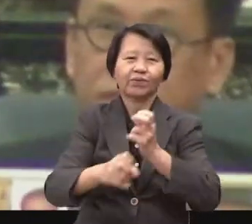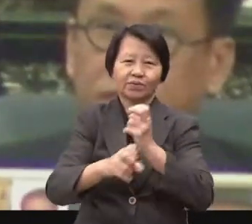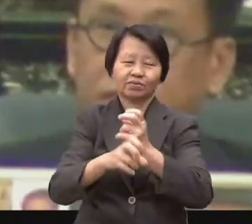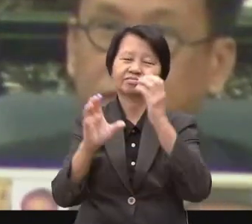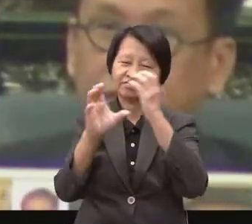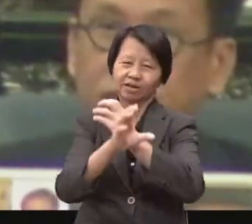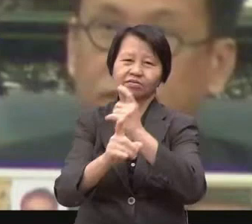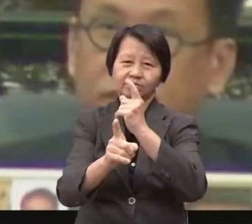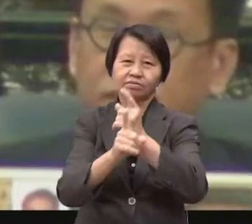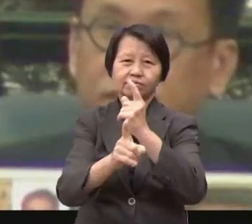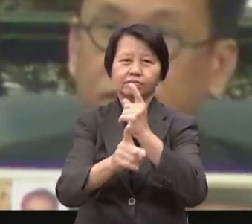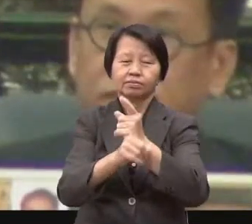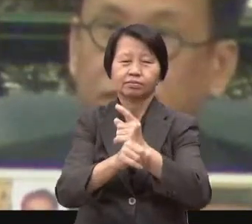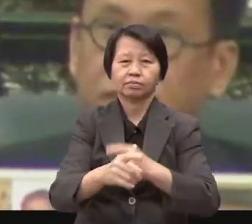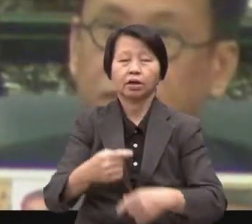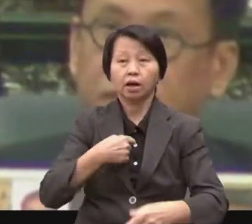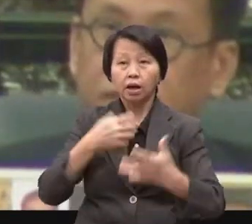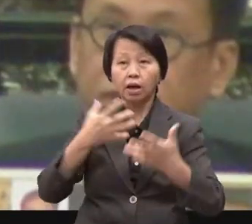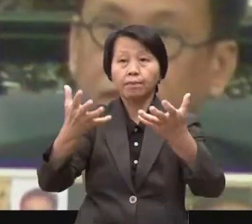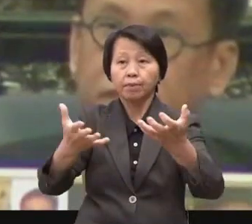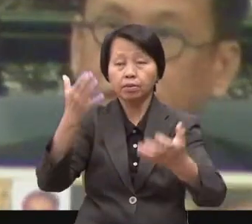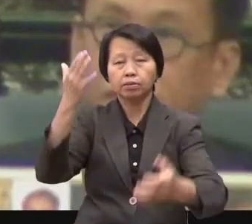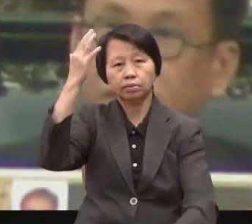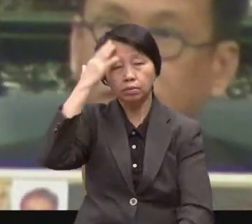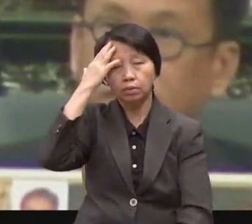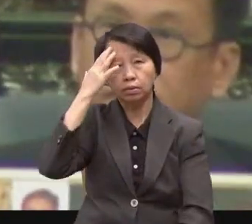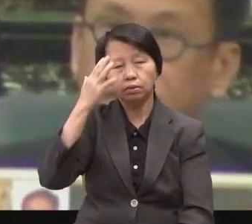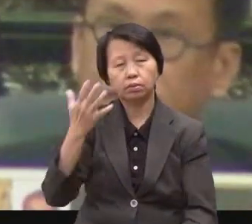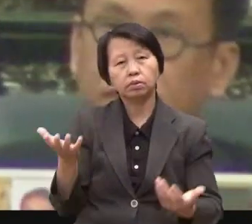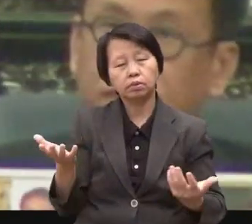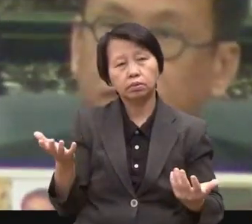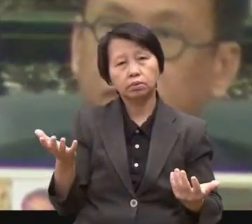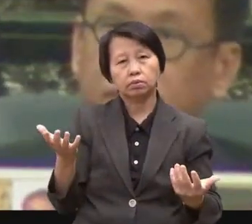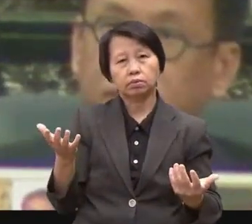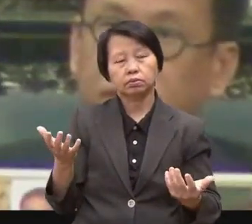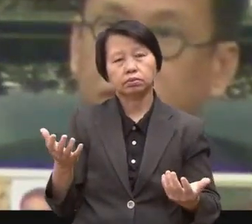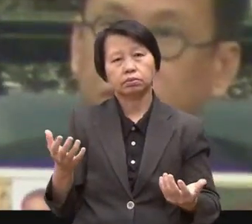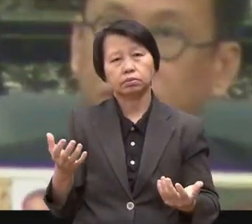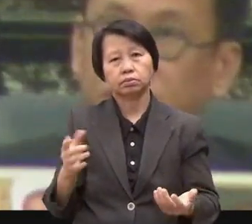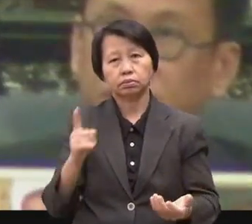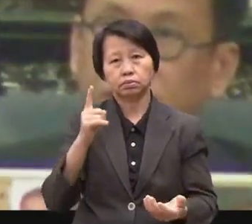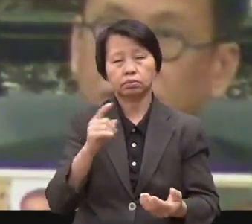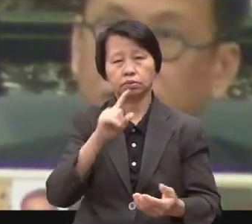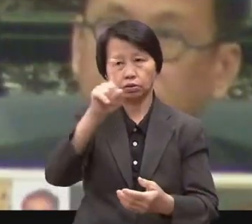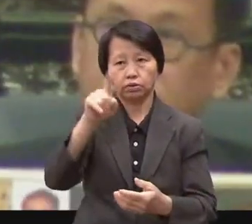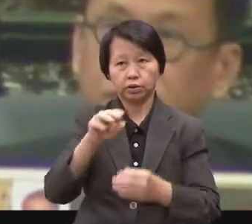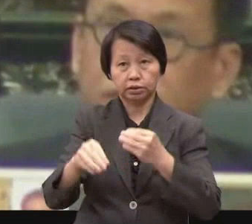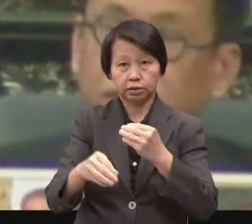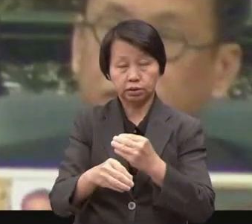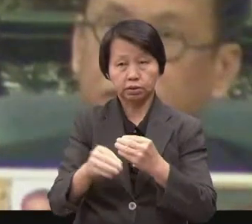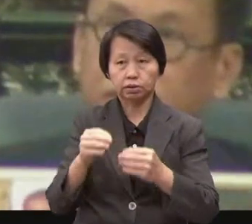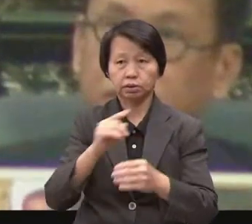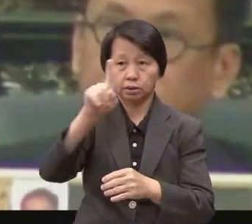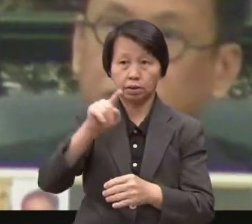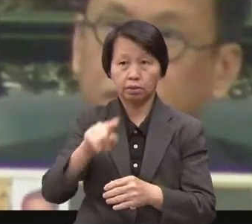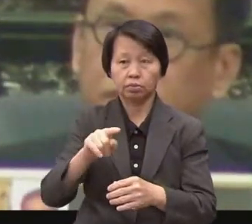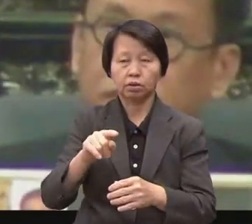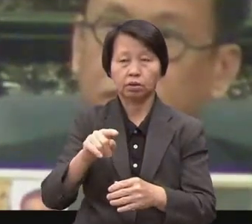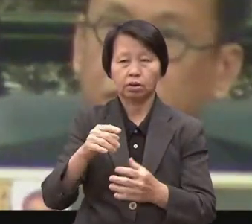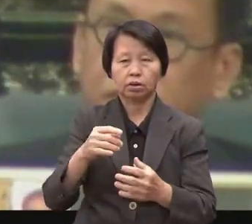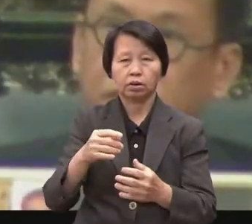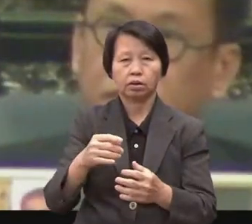ini apa yang saya ingin tahu ialah sebagai seorang tambahan ialah dari segi pemilihan